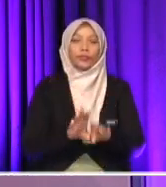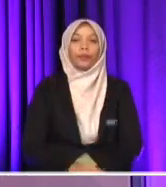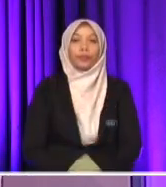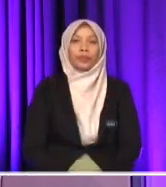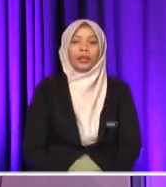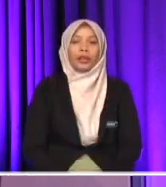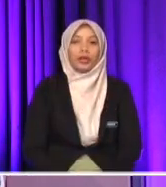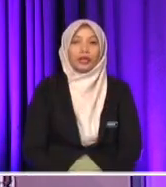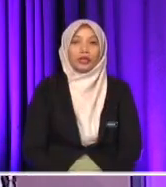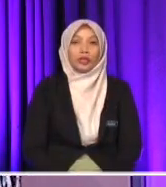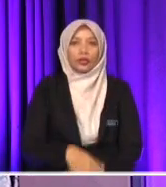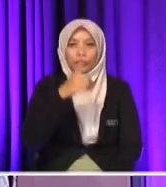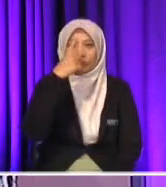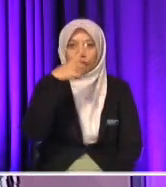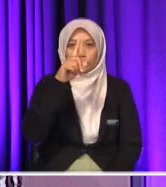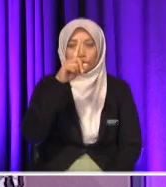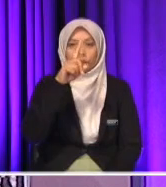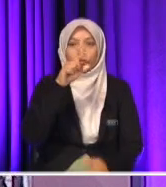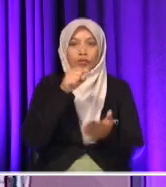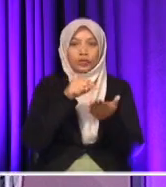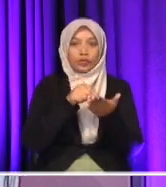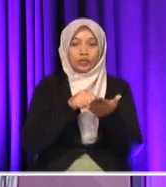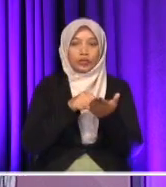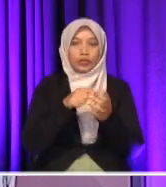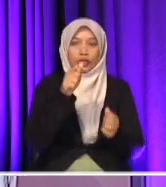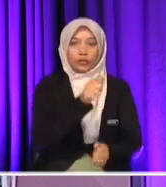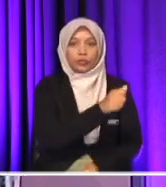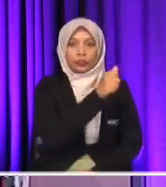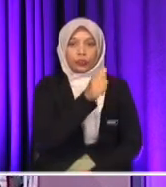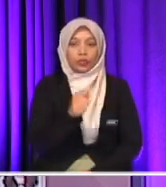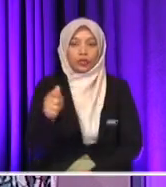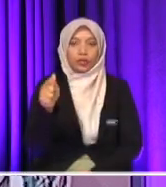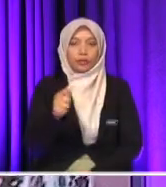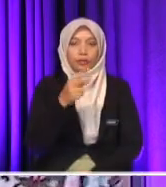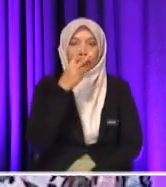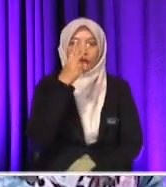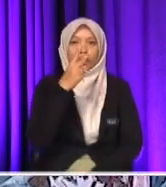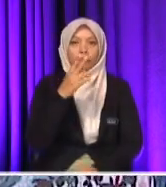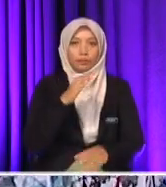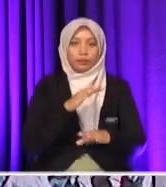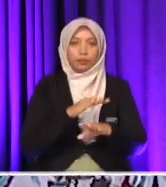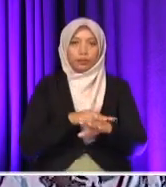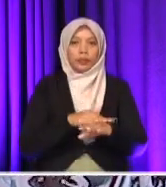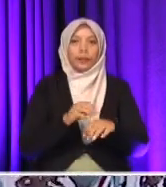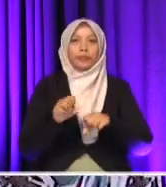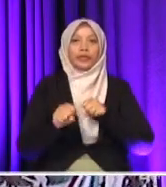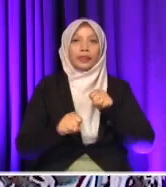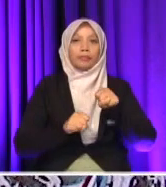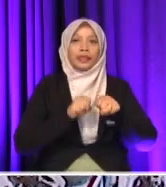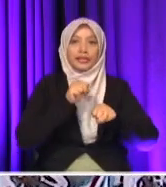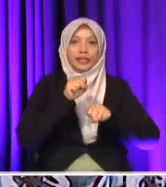tengok untuk aplikasi yang boleh kita tengok untuk arus ulang-alik ni, kita boleh tengok pada basikal, dinamo